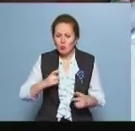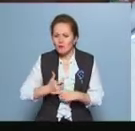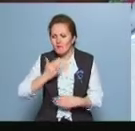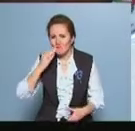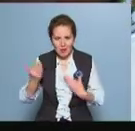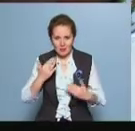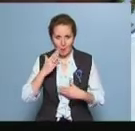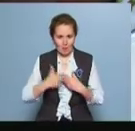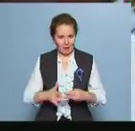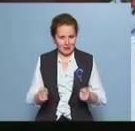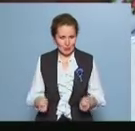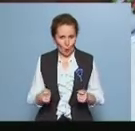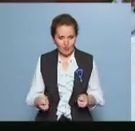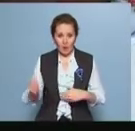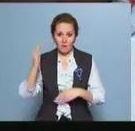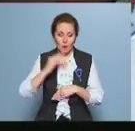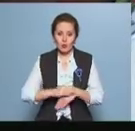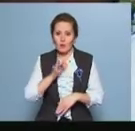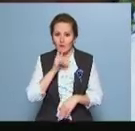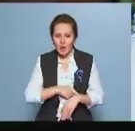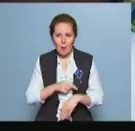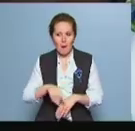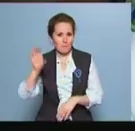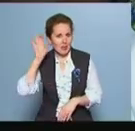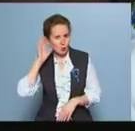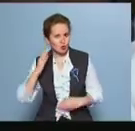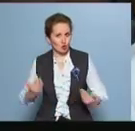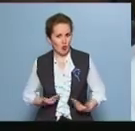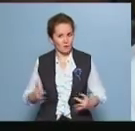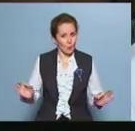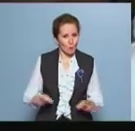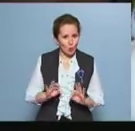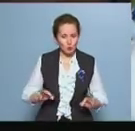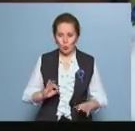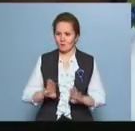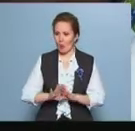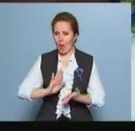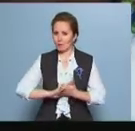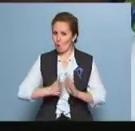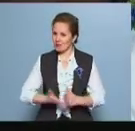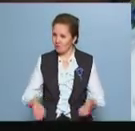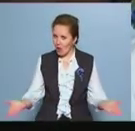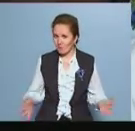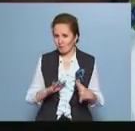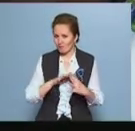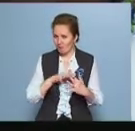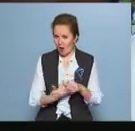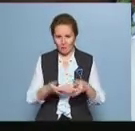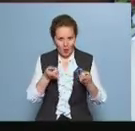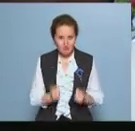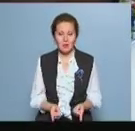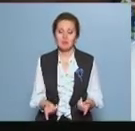самой дискотекой в вечернее время послушать живую музыку в такой атмосфере в деревенской. Конечно